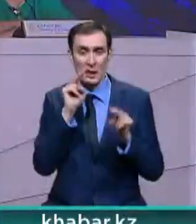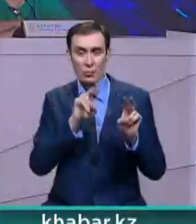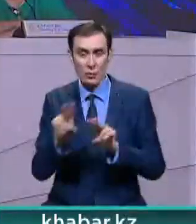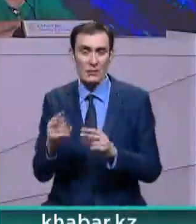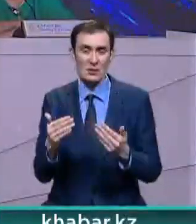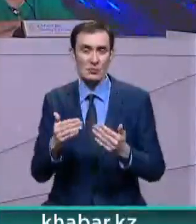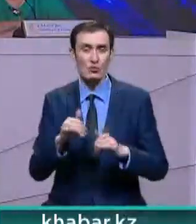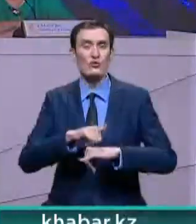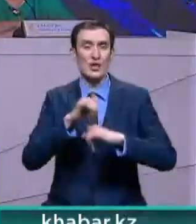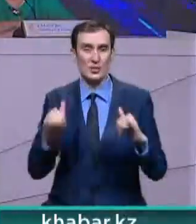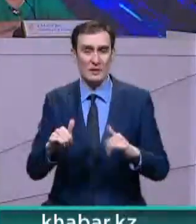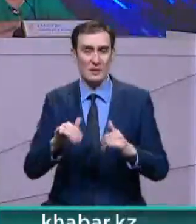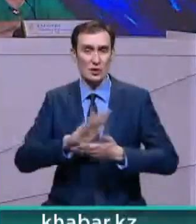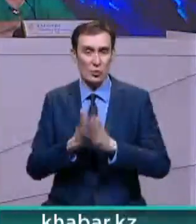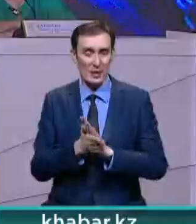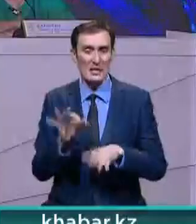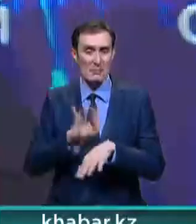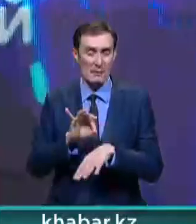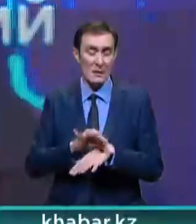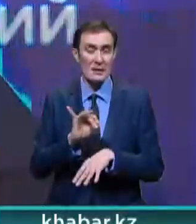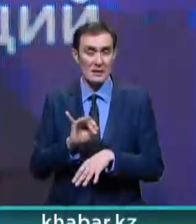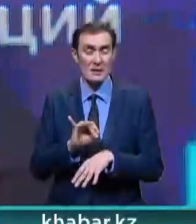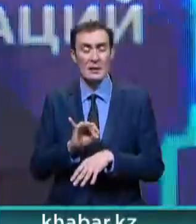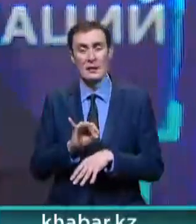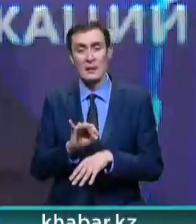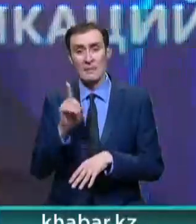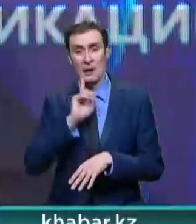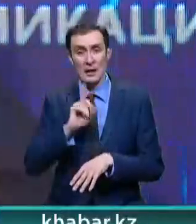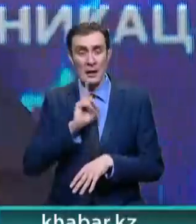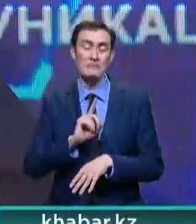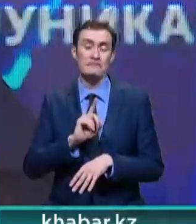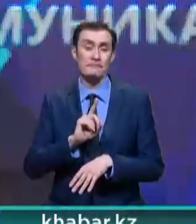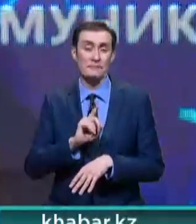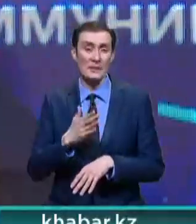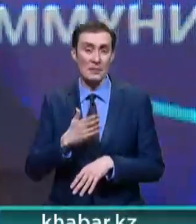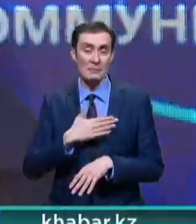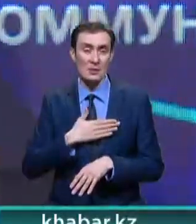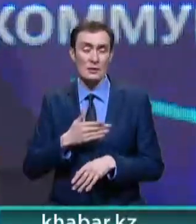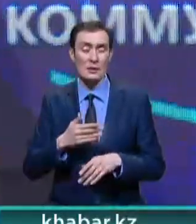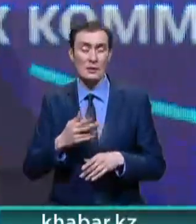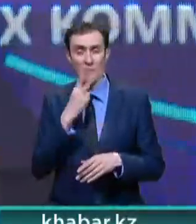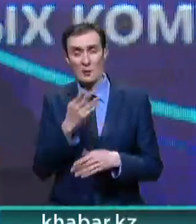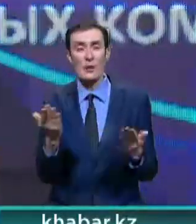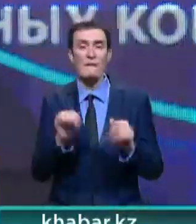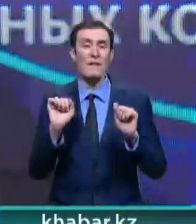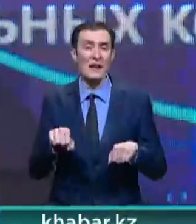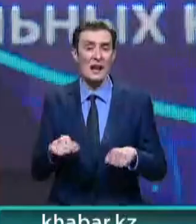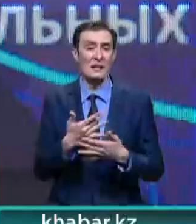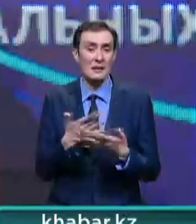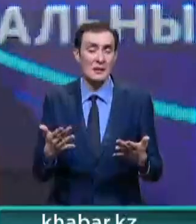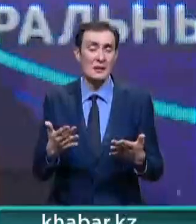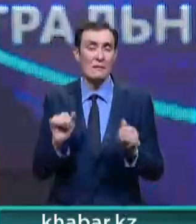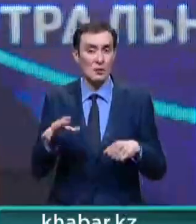развитие ситуации и по варианту, правда, не пессимистическому, реальному варианту, где уже